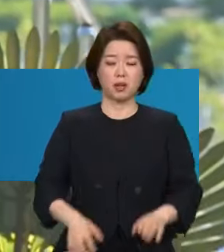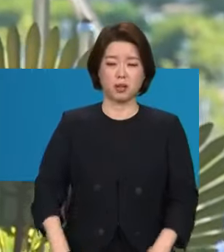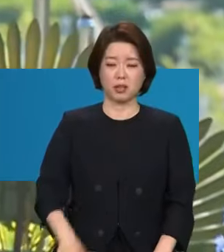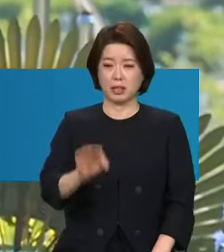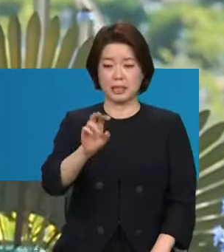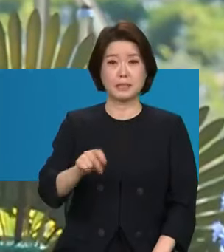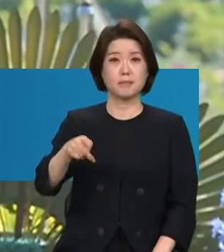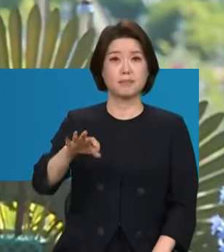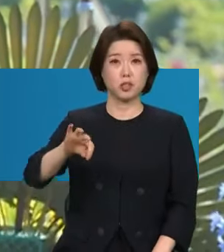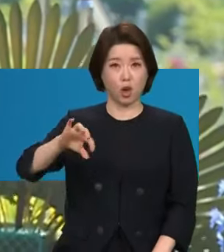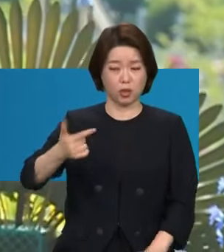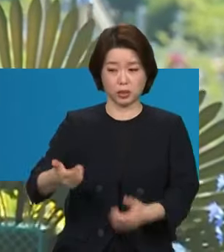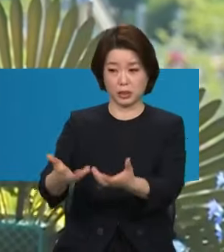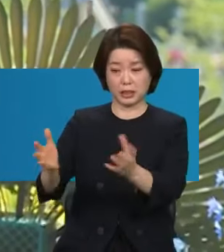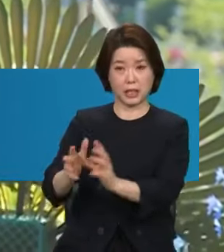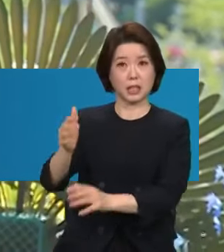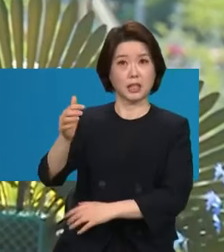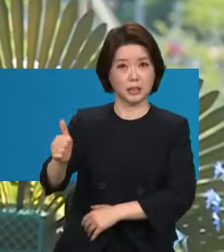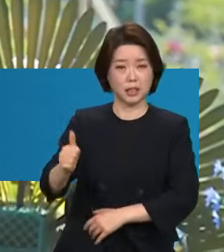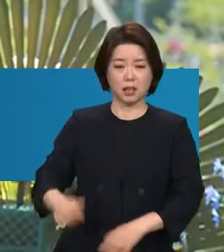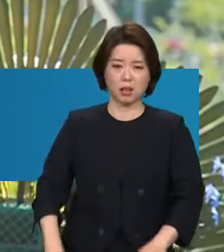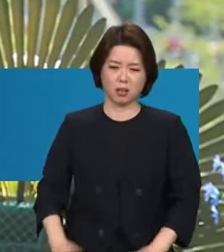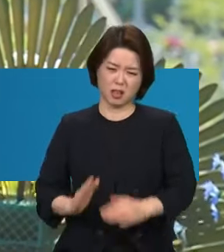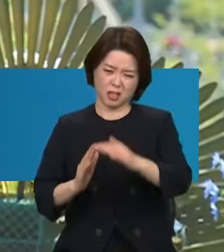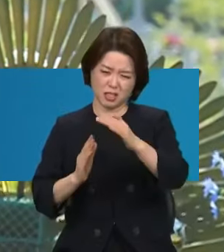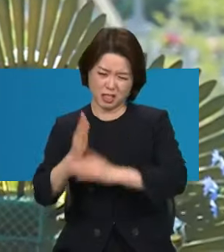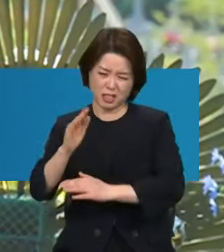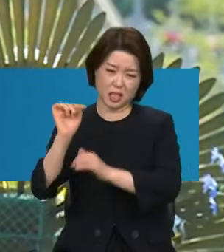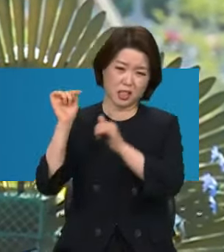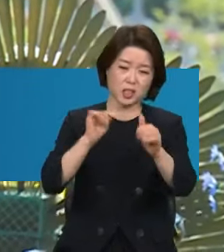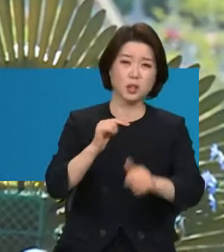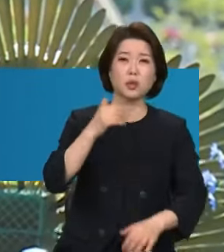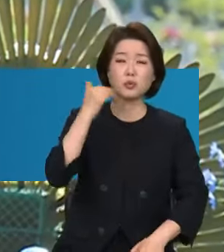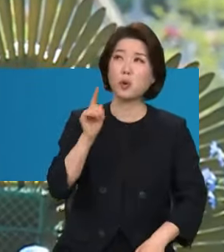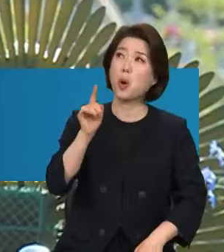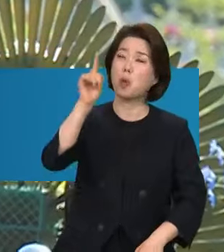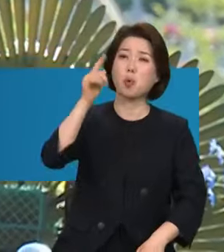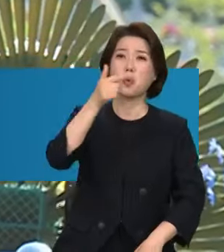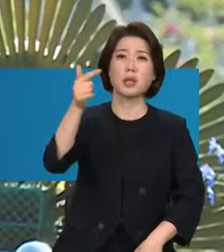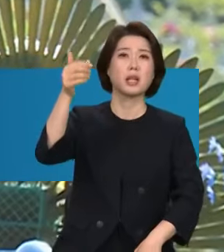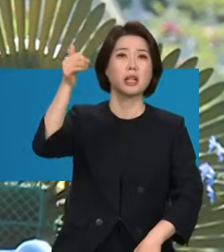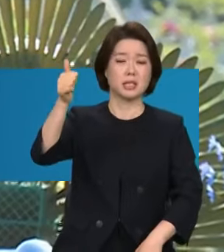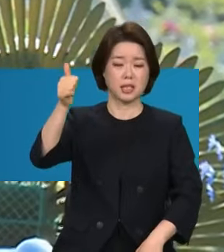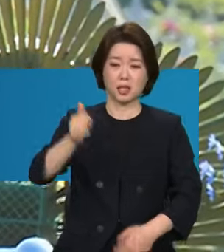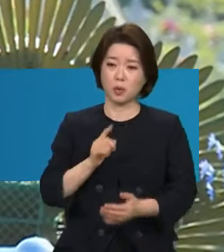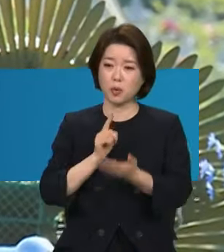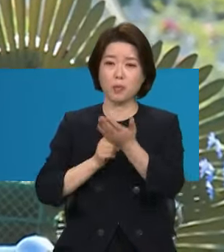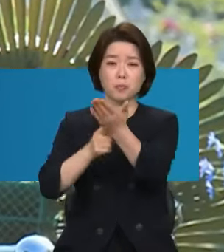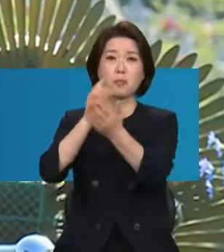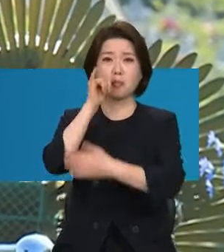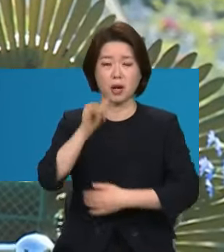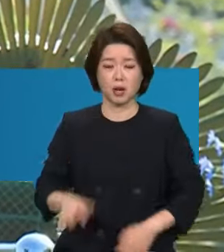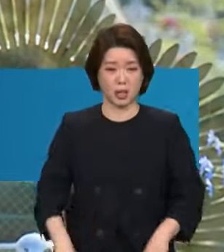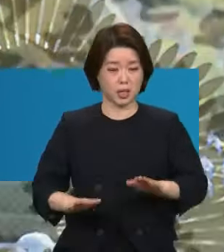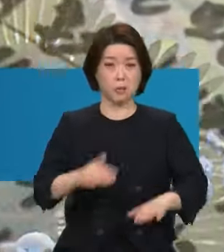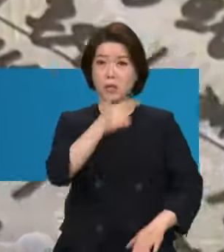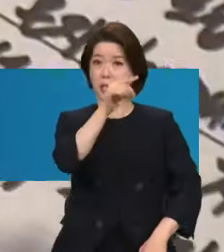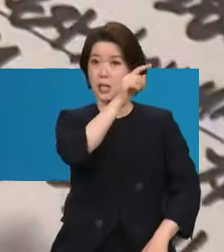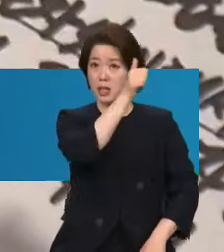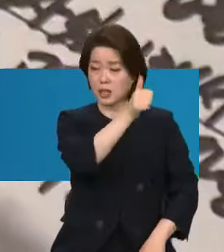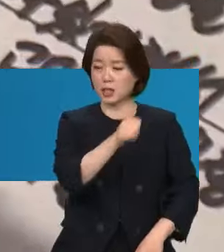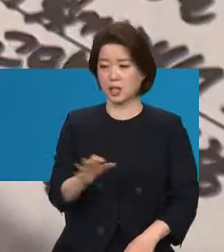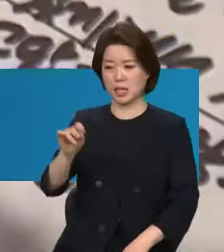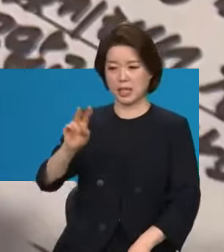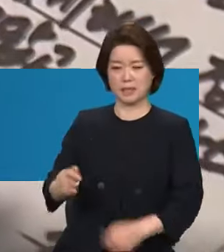임성근 사단장은 당시 무리한 수색을 지시한 건 대대장이었다는 탄원서를 냈는데 이번엔 대대장이 임 사단장